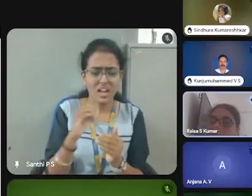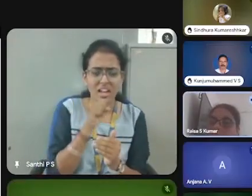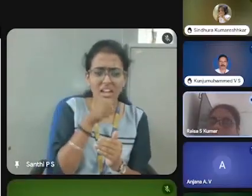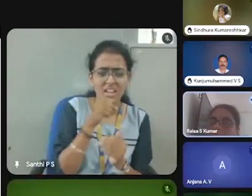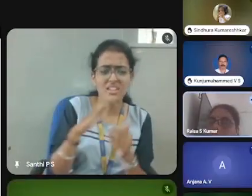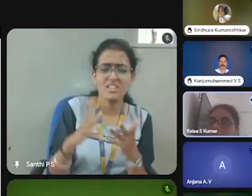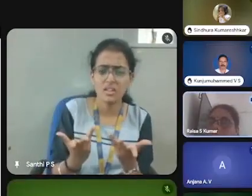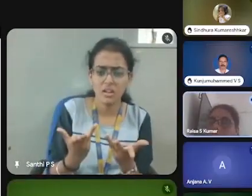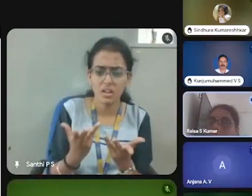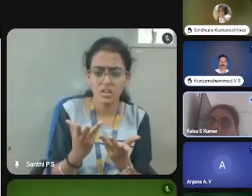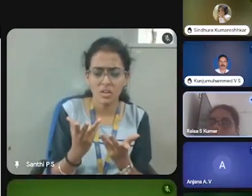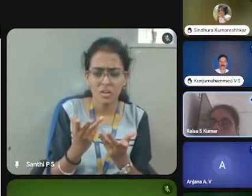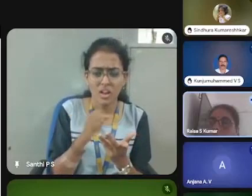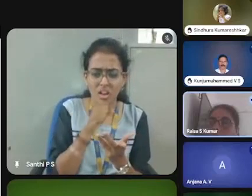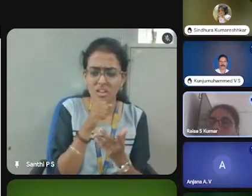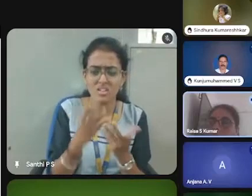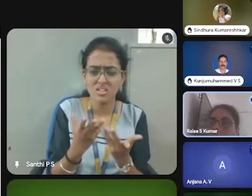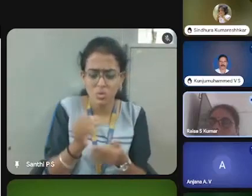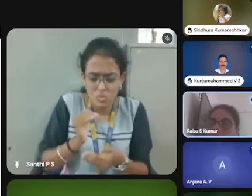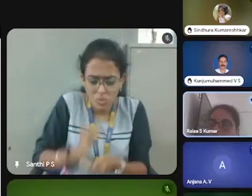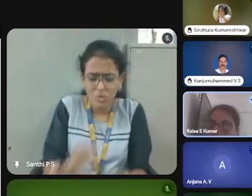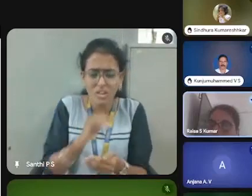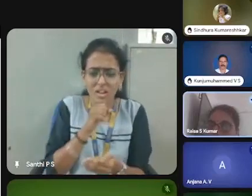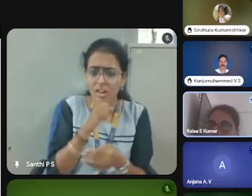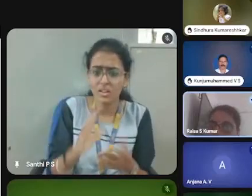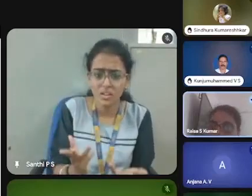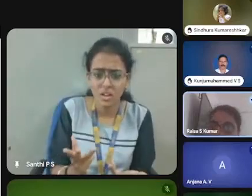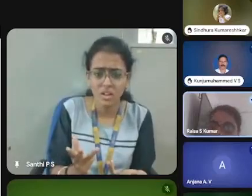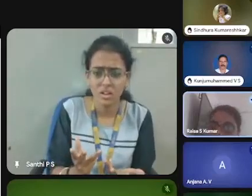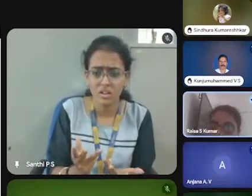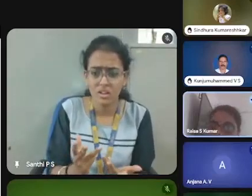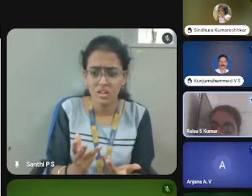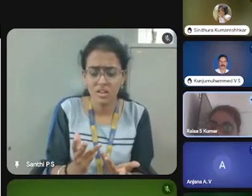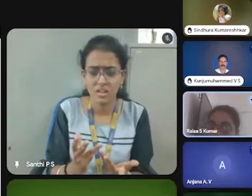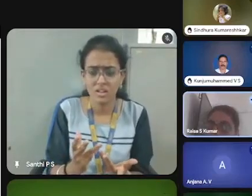മാം? ഒന്ന് പറയാമോ? കുട്ടിക്ക് എത്ര വയസ്സുണ്ട്?